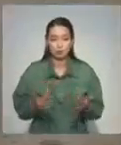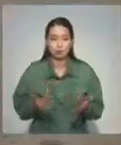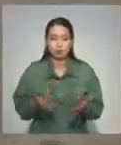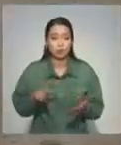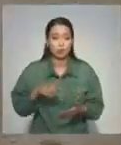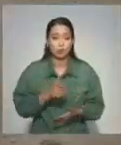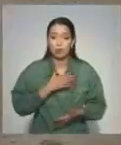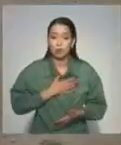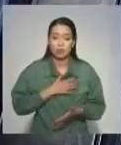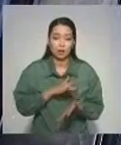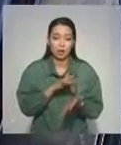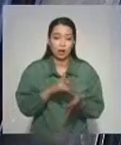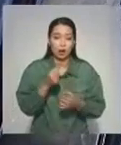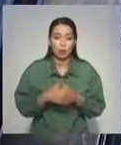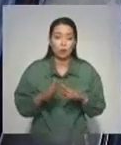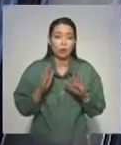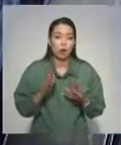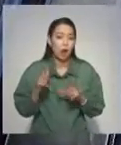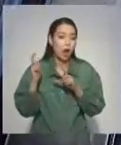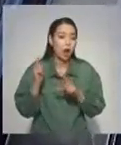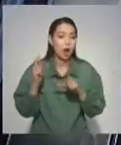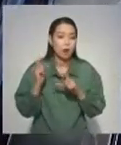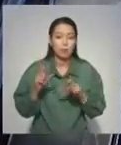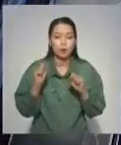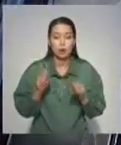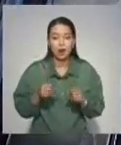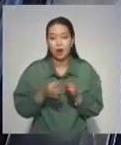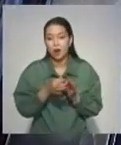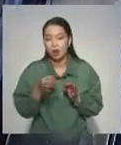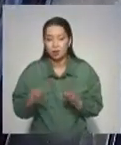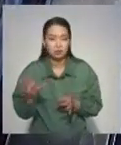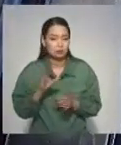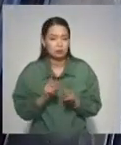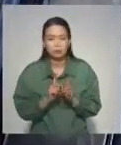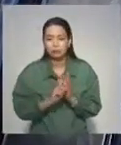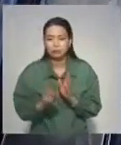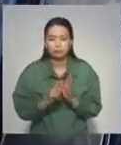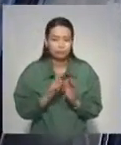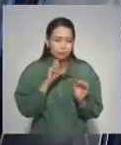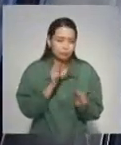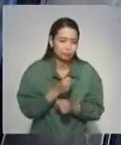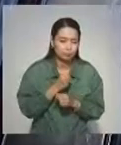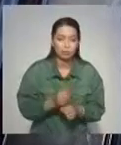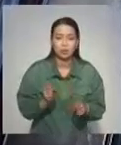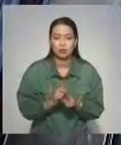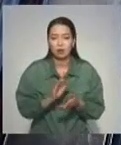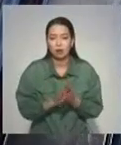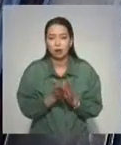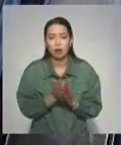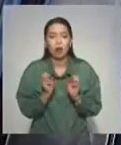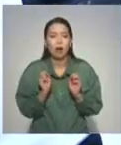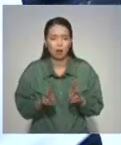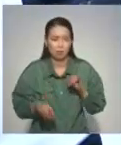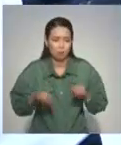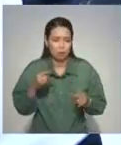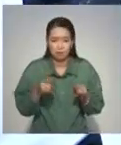Жол нашар, қаланың орталығында ғана шамал жүруге болады. Ал шетінде мүлде қатынауға жарамсыз. Мұндай жағдайға дейін қалай жеткен,